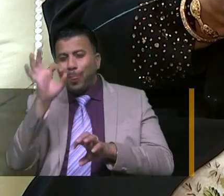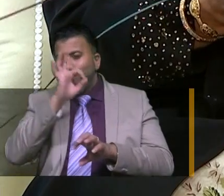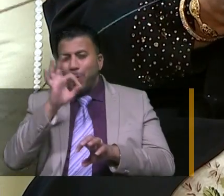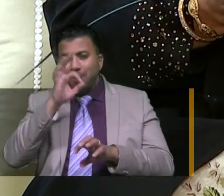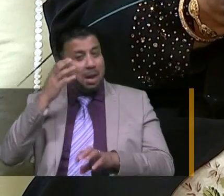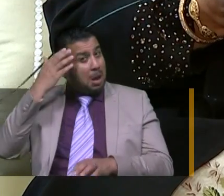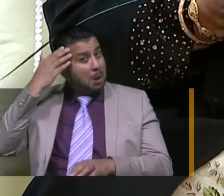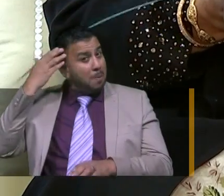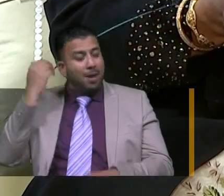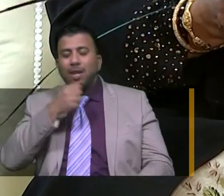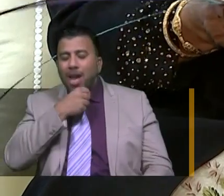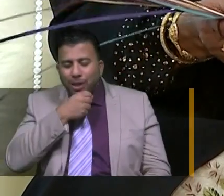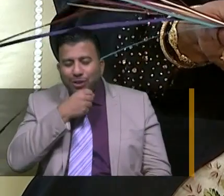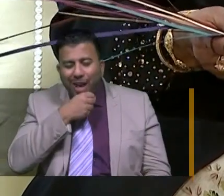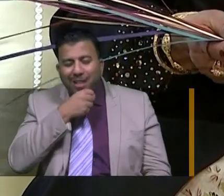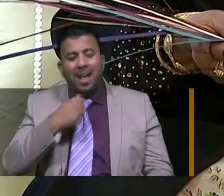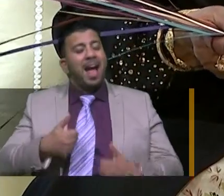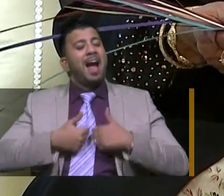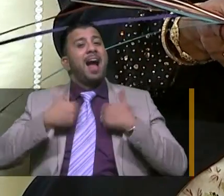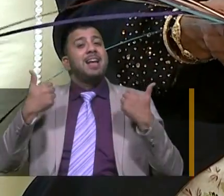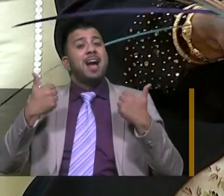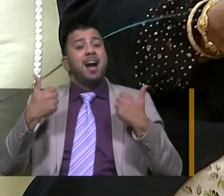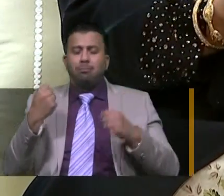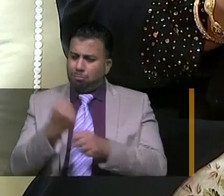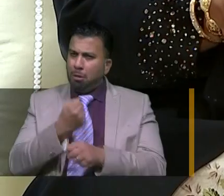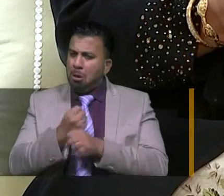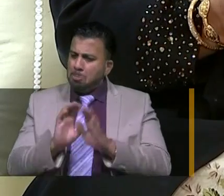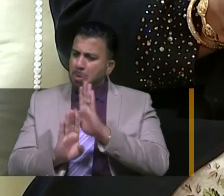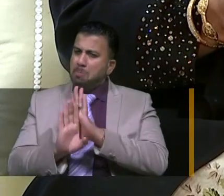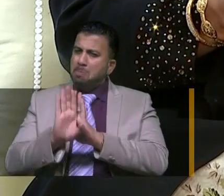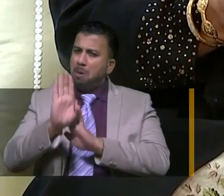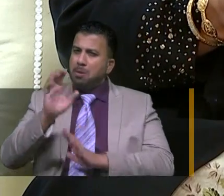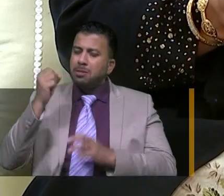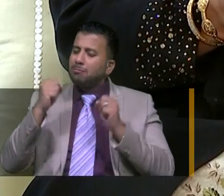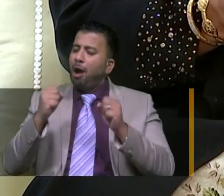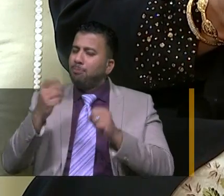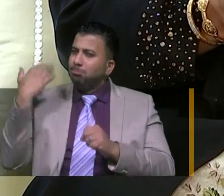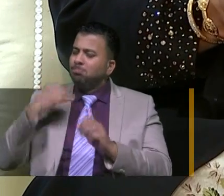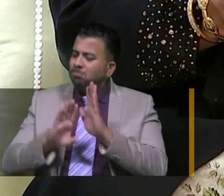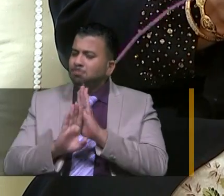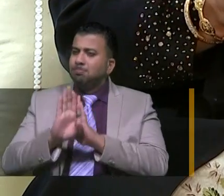وخبرات الأجداد الذين عاشوا حياة كلها كفاح، وذلك وفق ما تدل